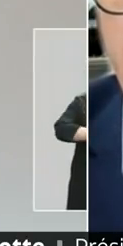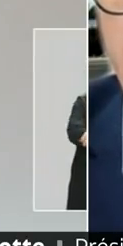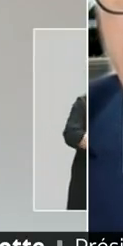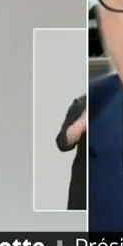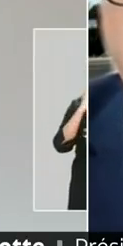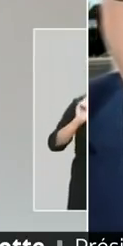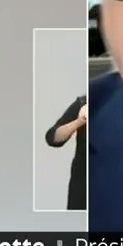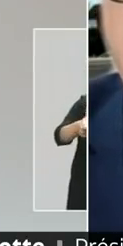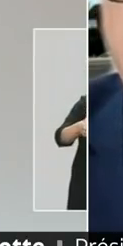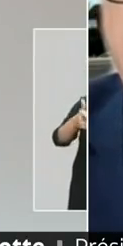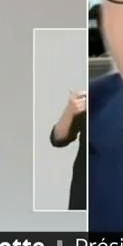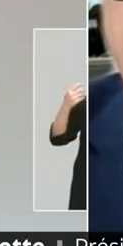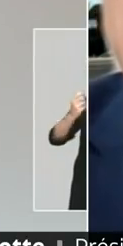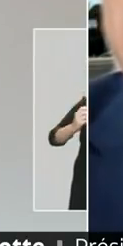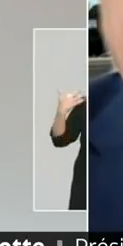forcément